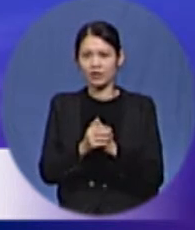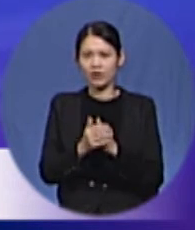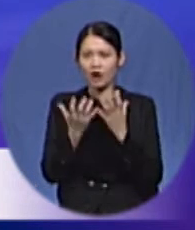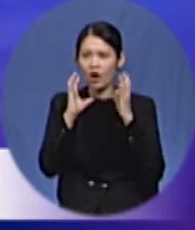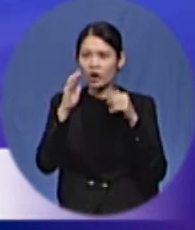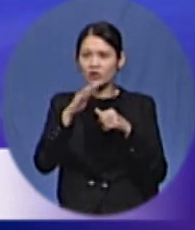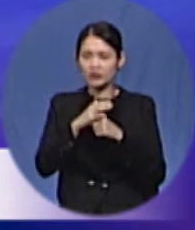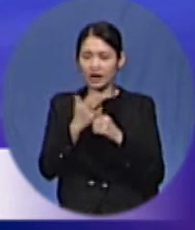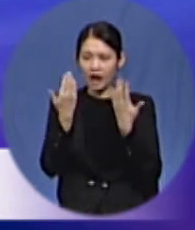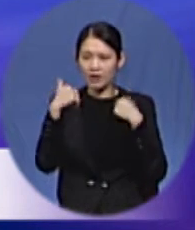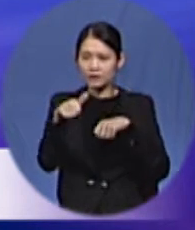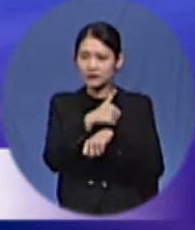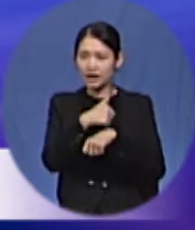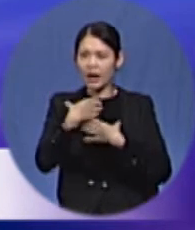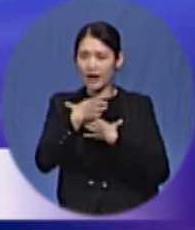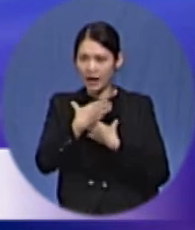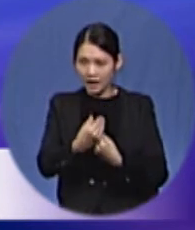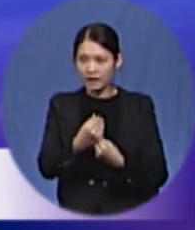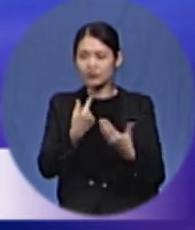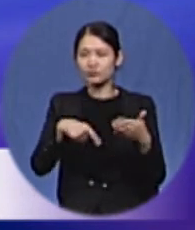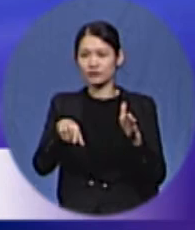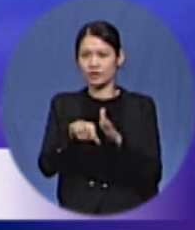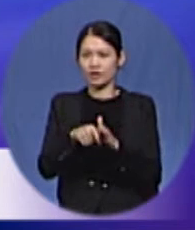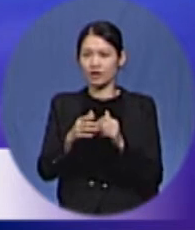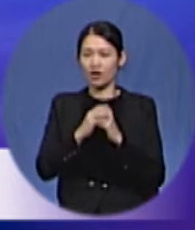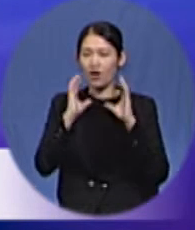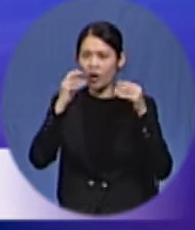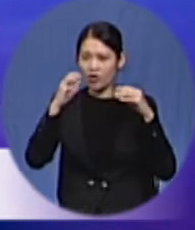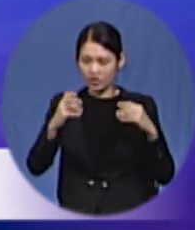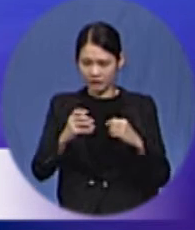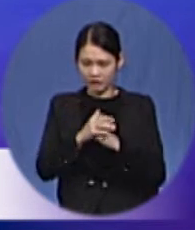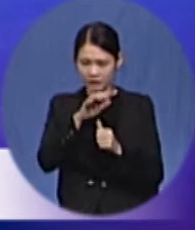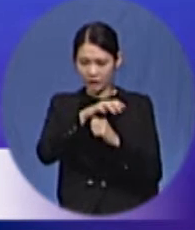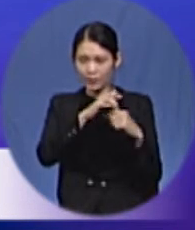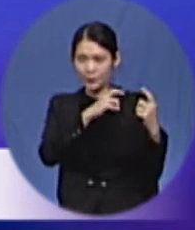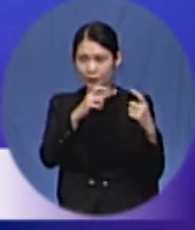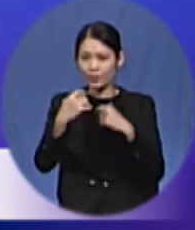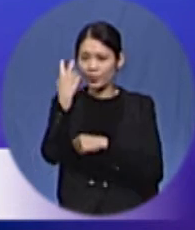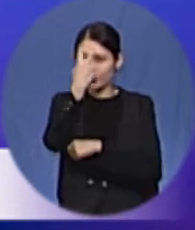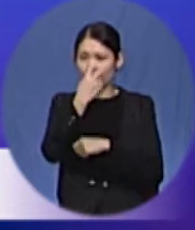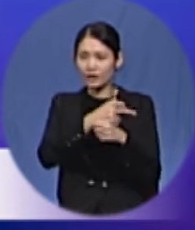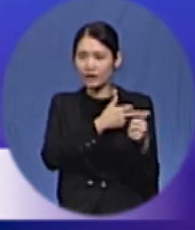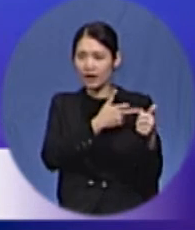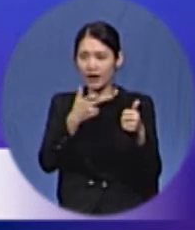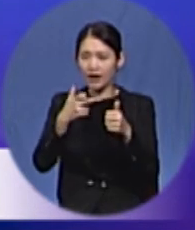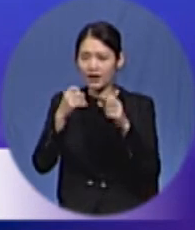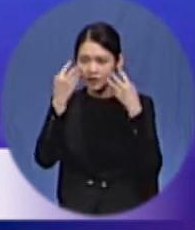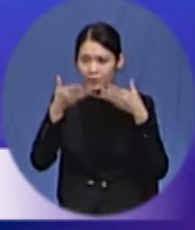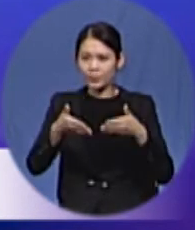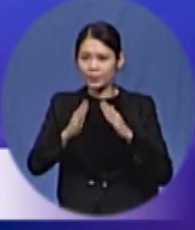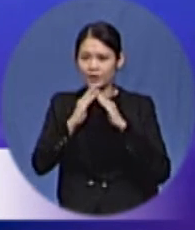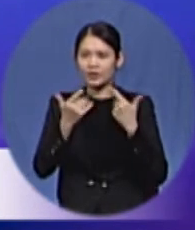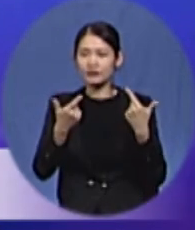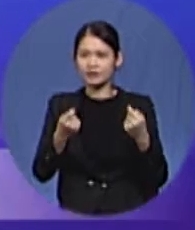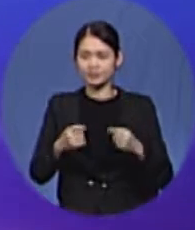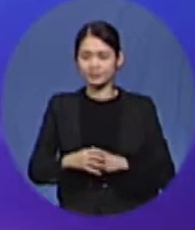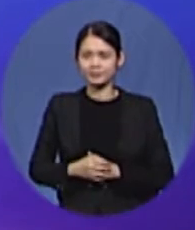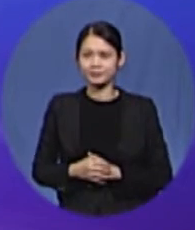안전을 강화하기 위한 것인데요. 어린이 보호구역 대부분에 감시의 눈이 생겼습니다. 이명아